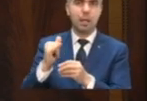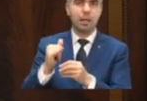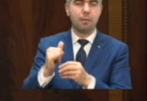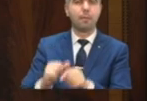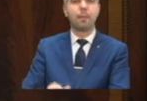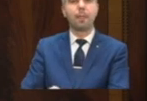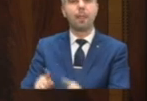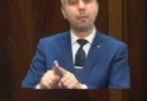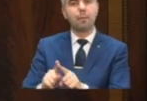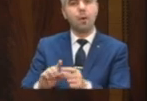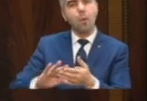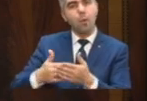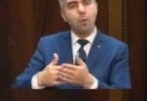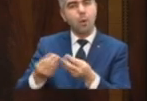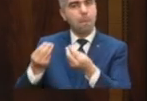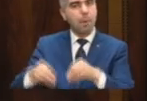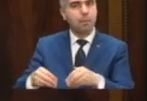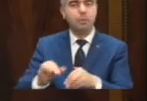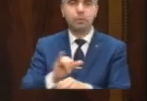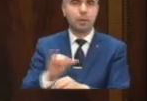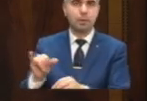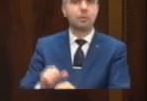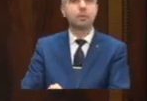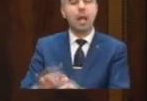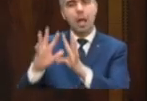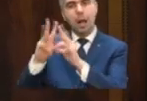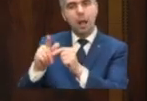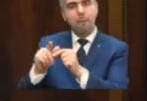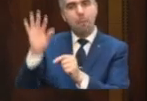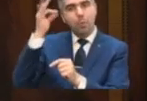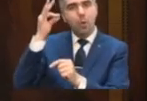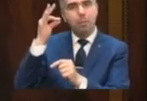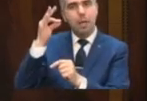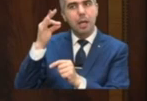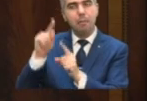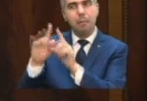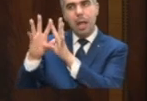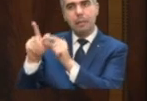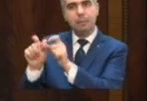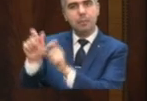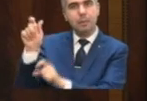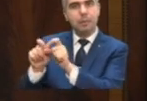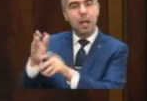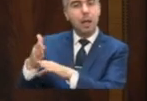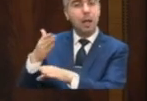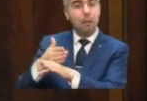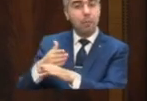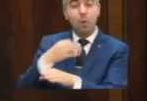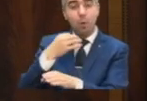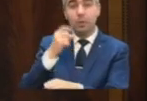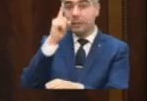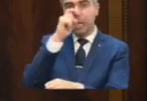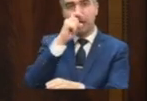لكي لا يعرف الشلل التام، علما أن الأرقام المندوبية السامية للتخطيط التي سبق وأن دقت نقص